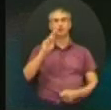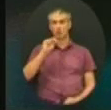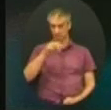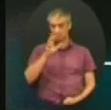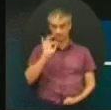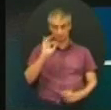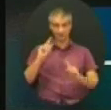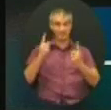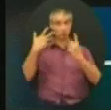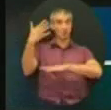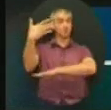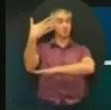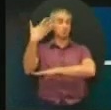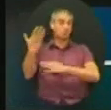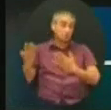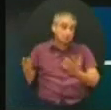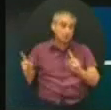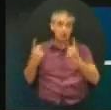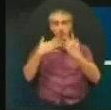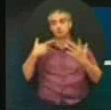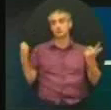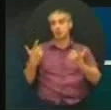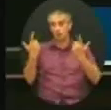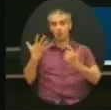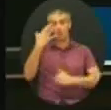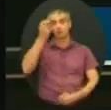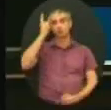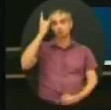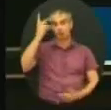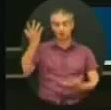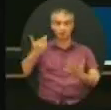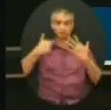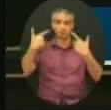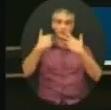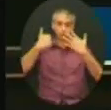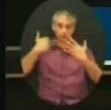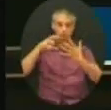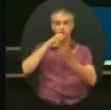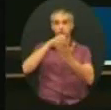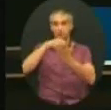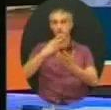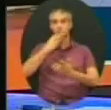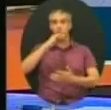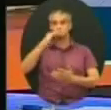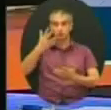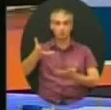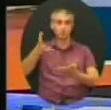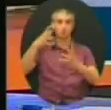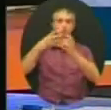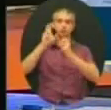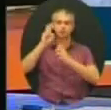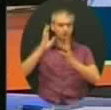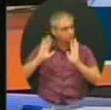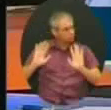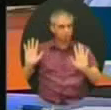באמת היה אירוע ממלכתי. אירוע, בסדר, רוצים לחגוג 50 שנה לששת הימים, התיישבות, יהודה ושומרון, גוש עציון,